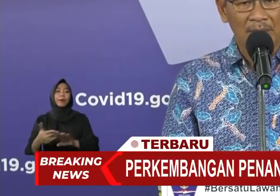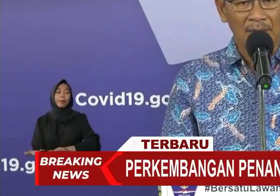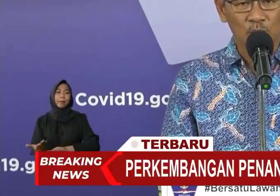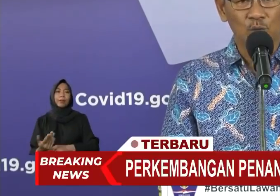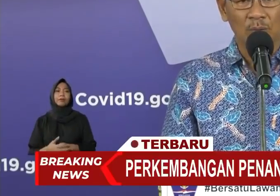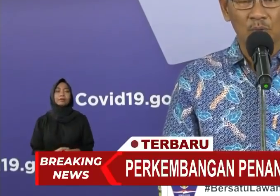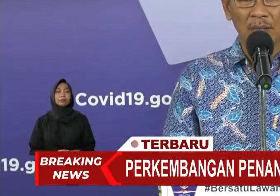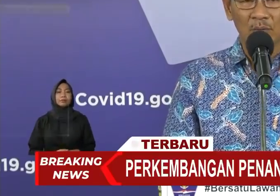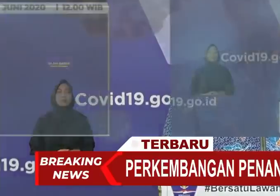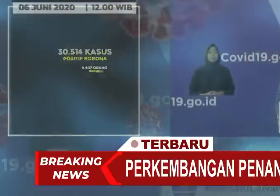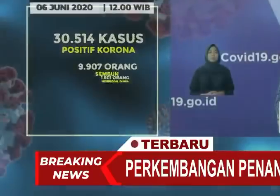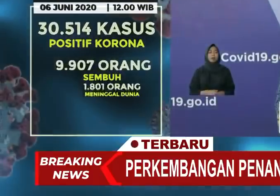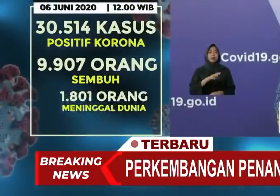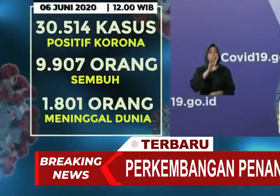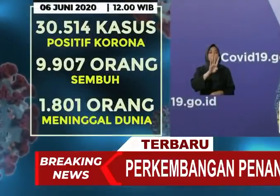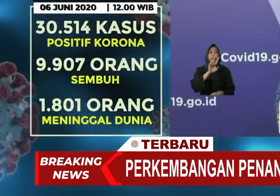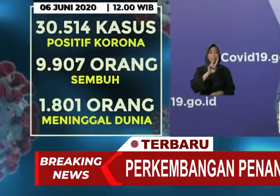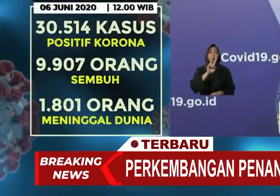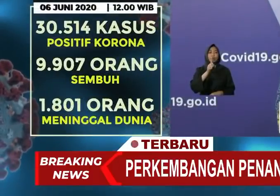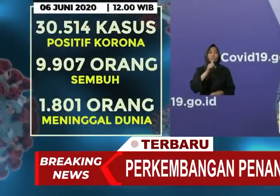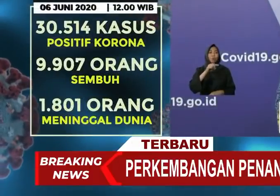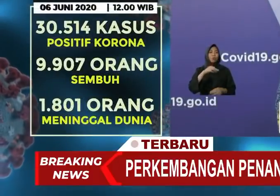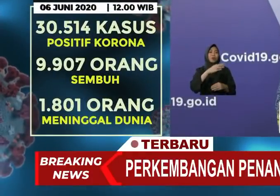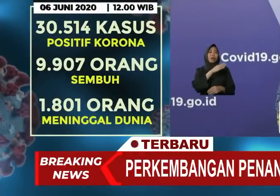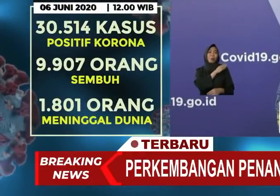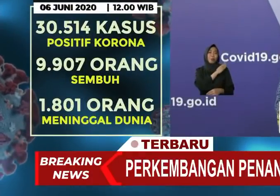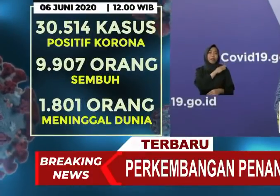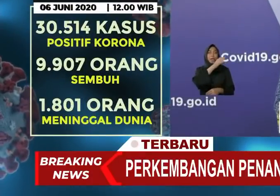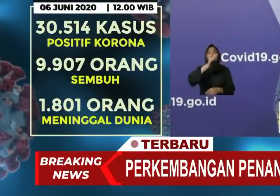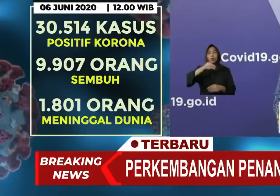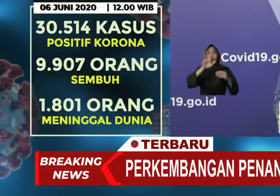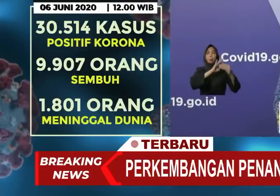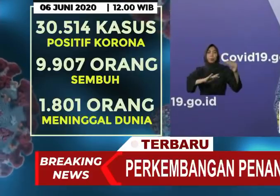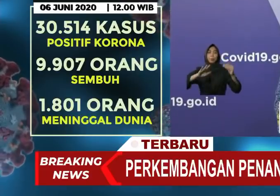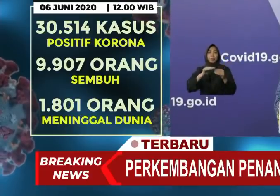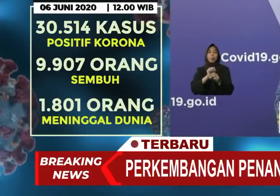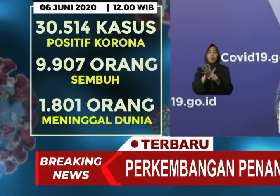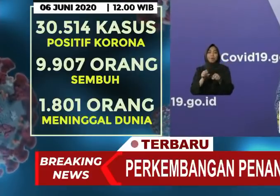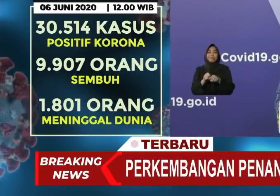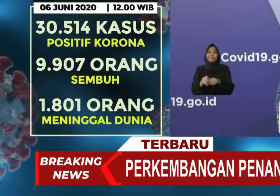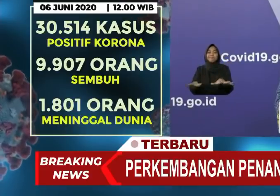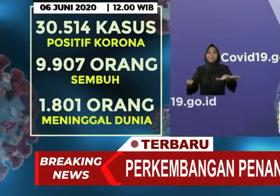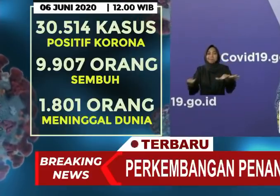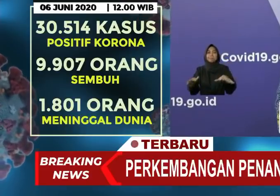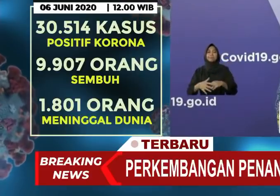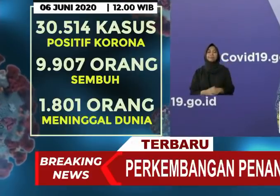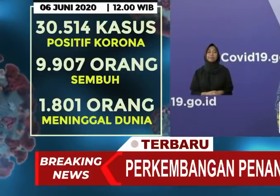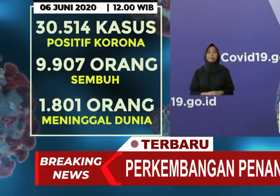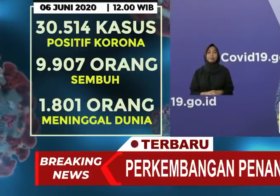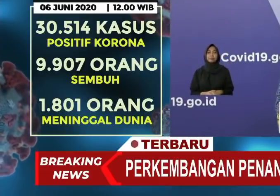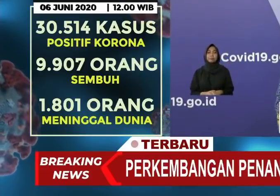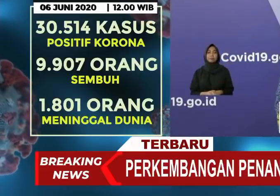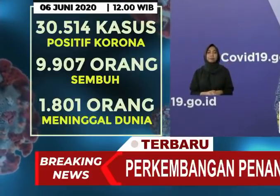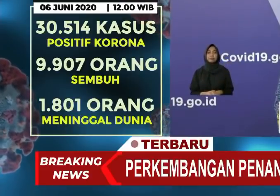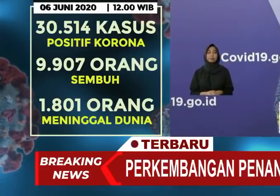Hai sudah 421 kabupaten kota yang tercampak dari 34 provinsi di 34